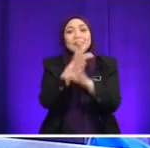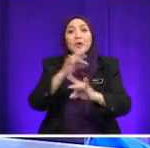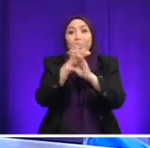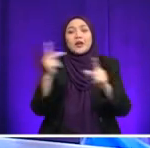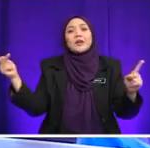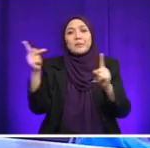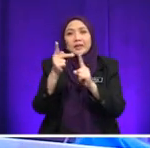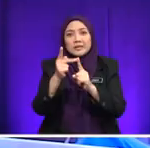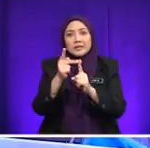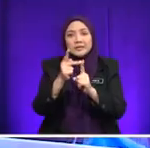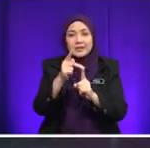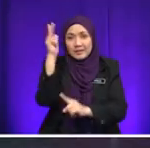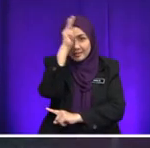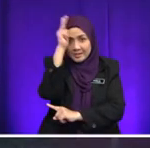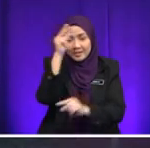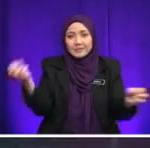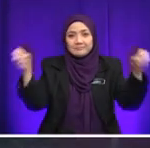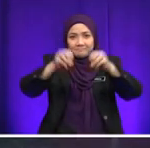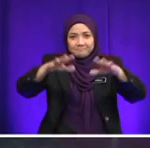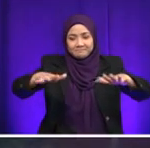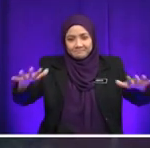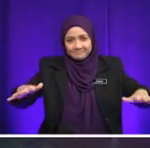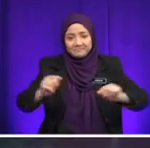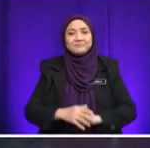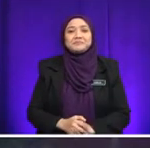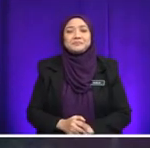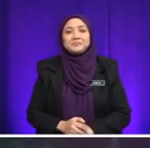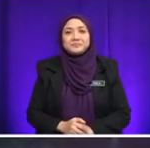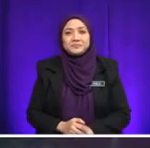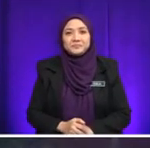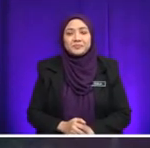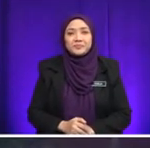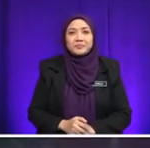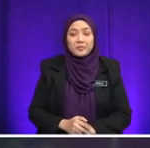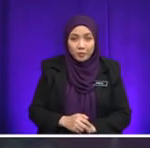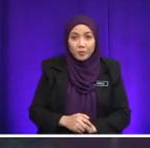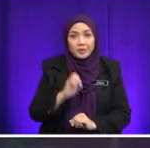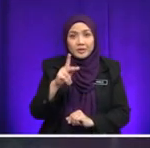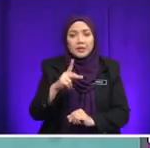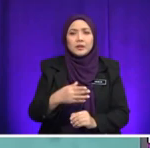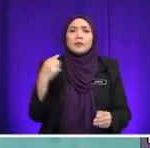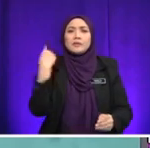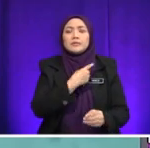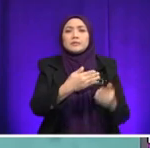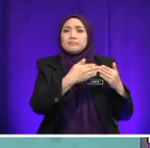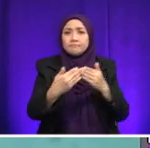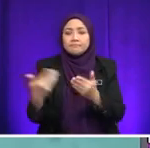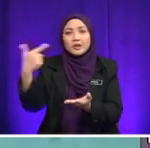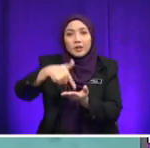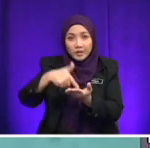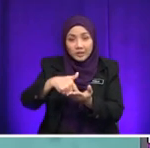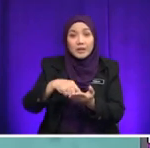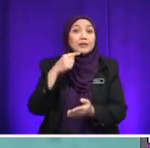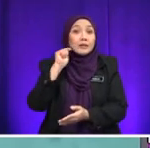kerajaan British supaya pembelajaran kita pada hari ini Oke kita akan teruskan kalau tadi kita bincangkan tentang